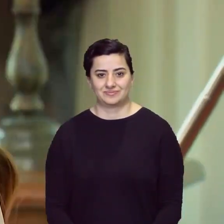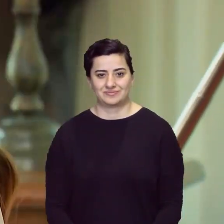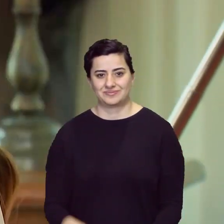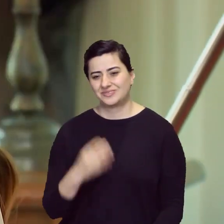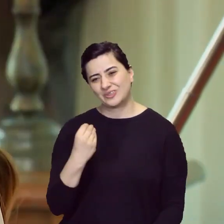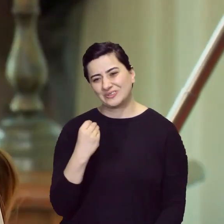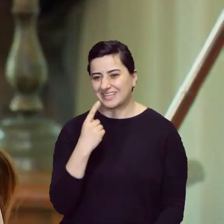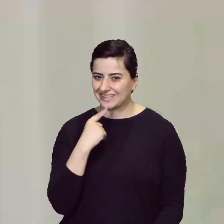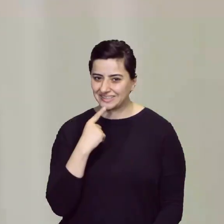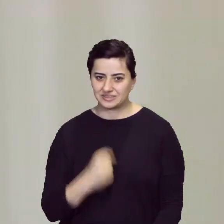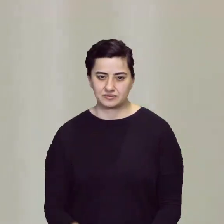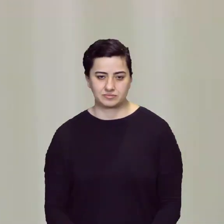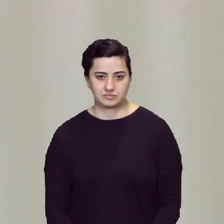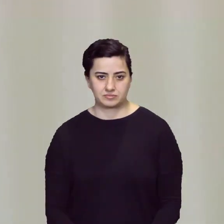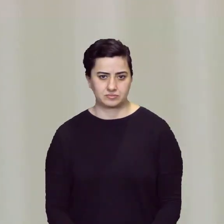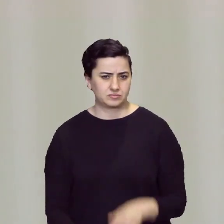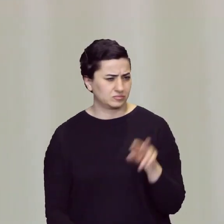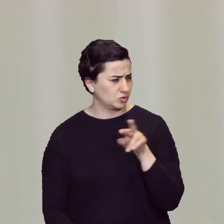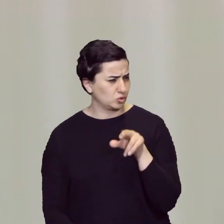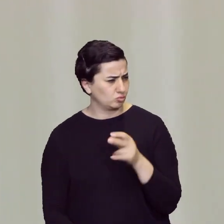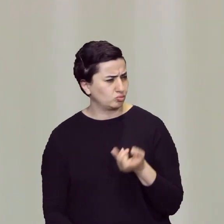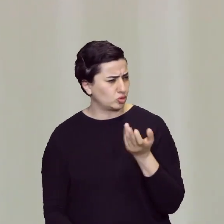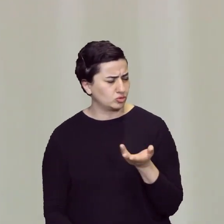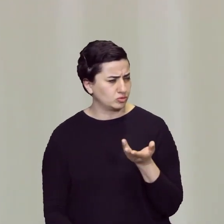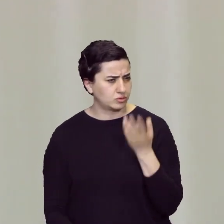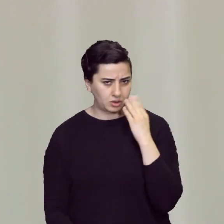Ay çok güzel. Hani küsmüştü bunlar.